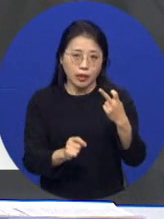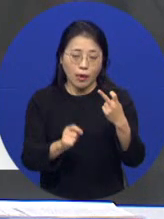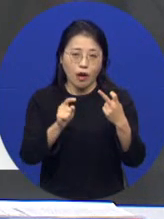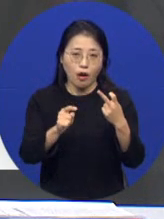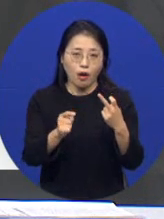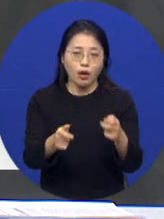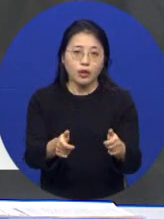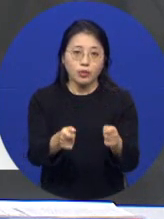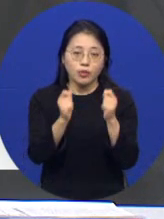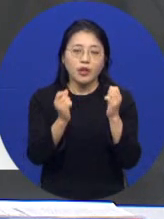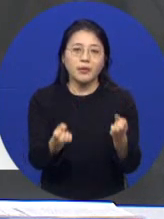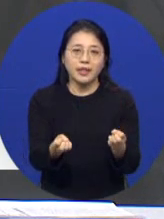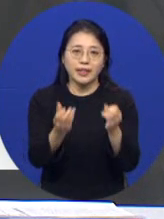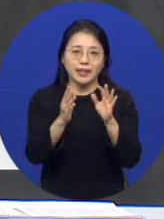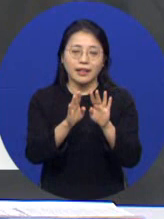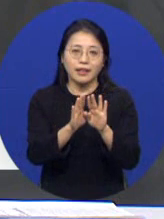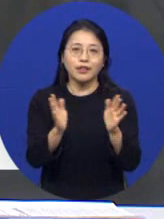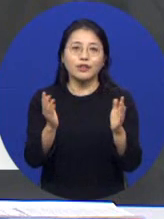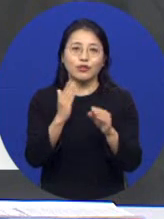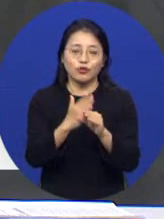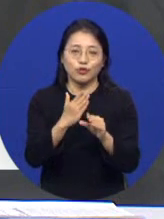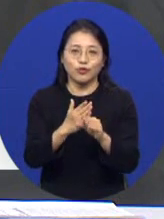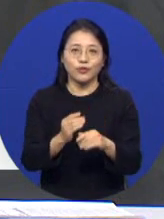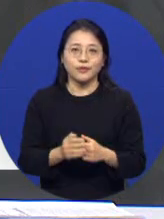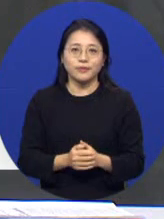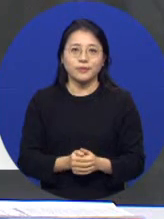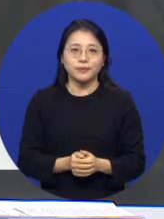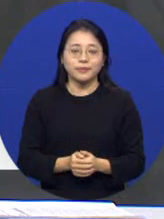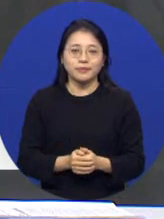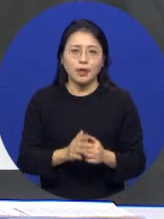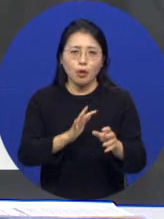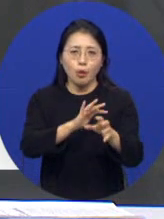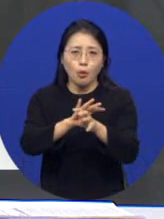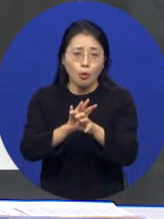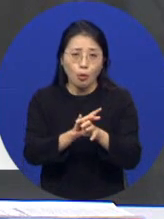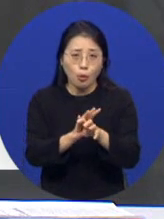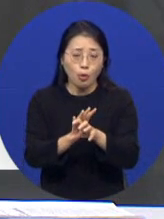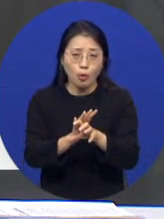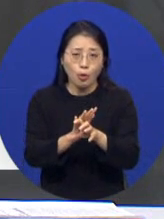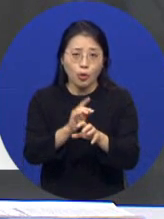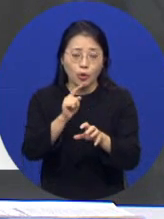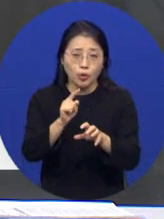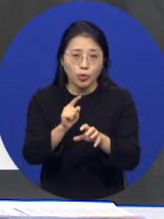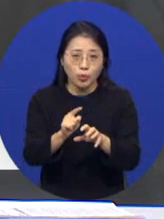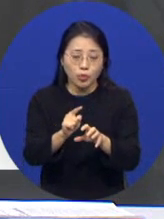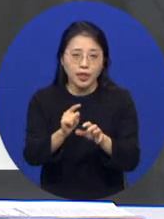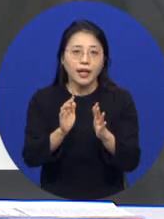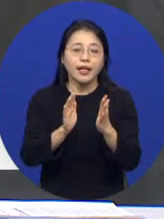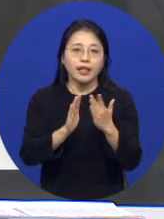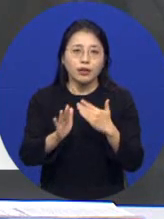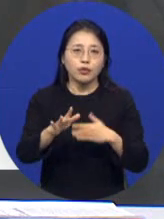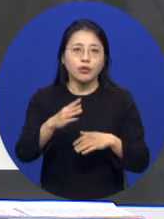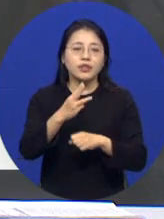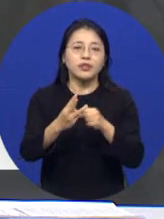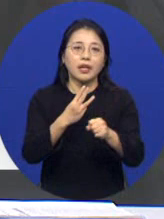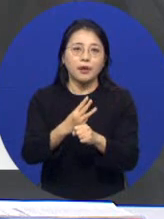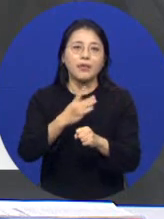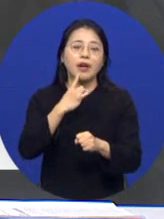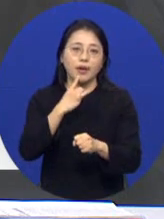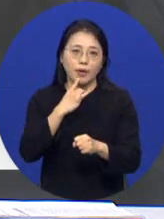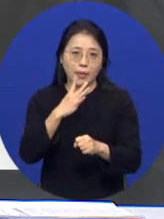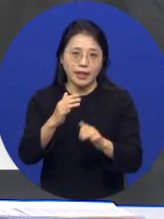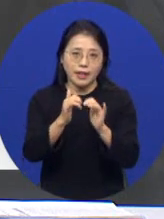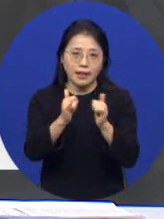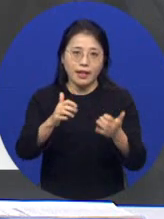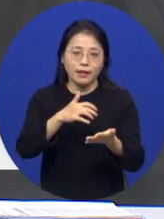열어 일찌감치 학년을 마무리하고 있는데요. 코로나19 방역수칙이 완화된 이후 3년 만에